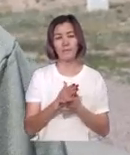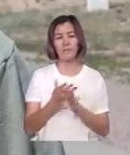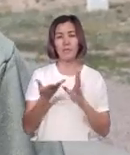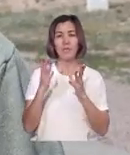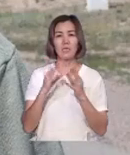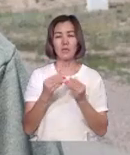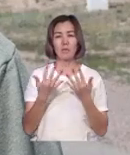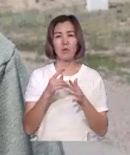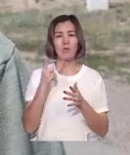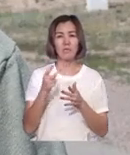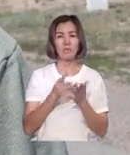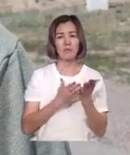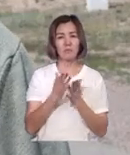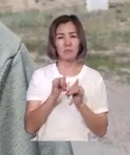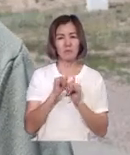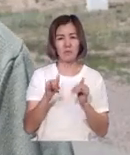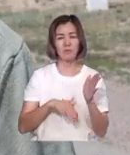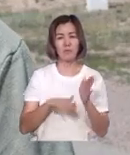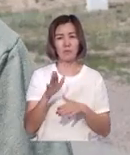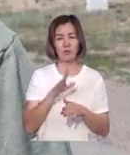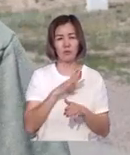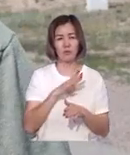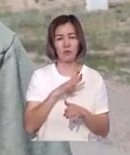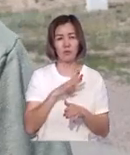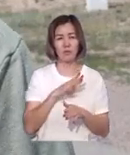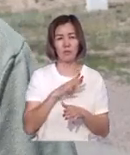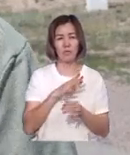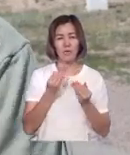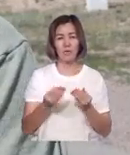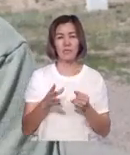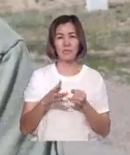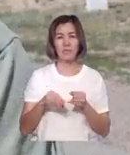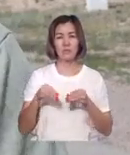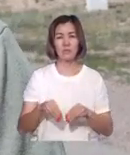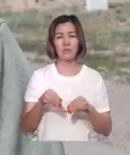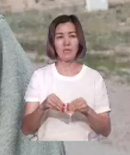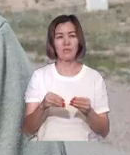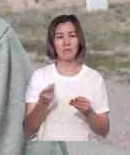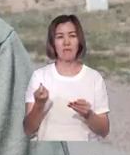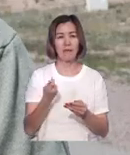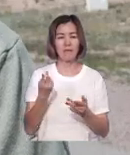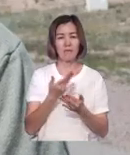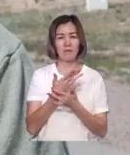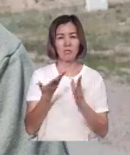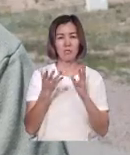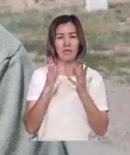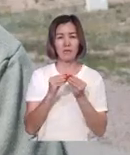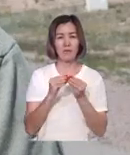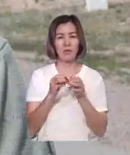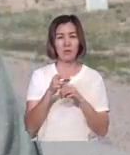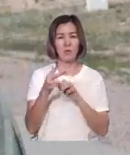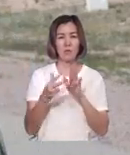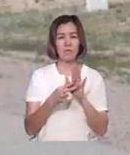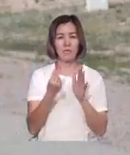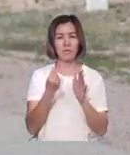ауыл шаруашылығы жақсы қарқынды дәнді отыр. Қазіргі енді егіп жатқан дәнді дақылдарымыздың жалпы өнімділігі 18